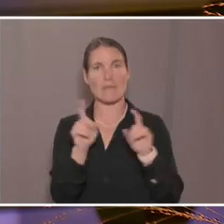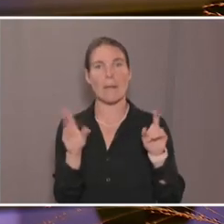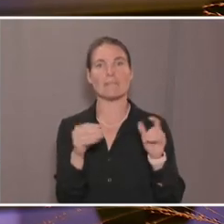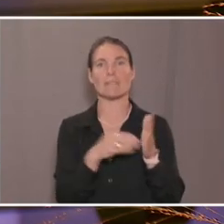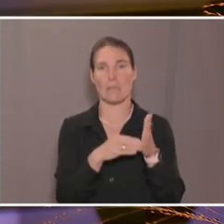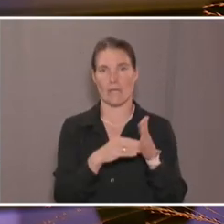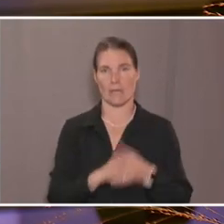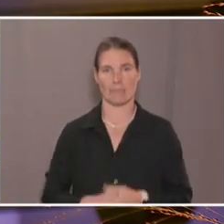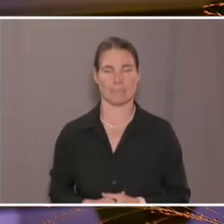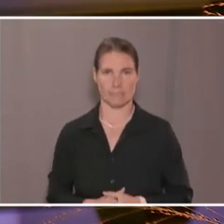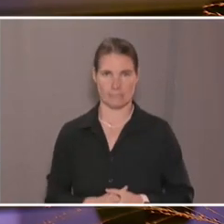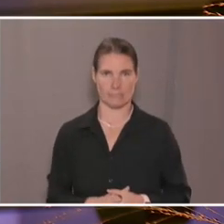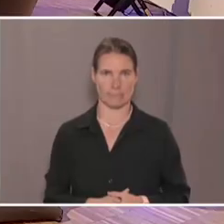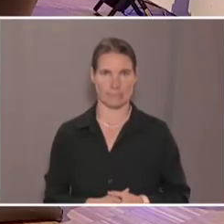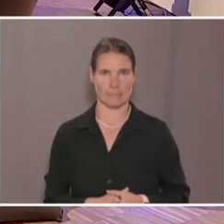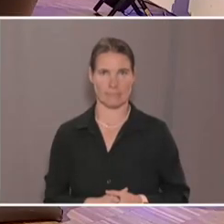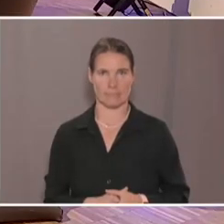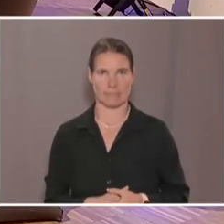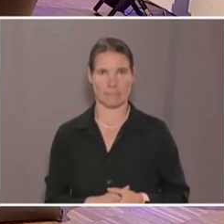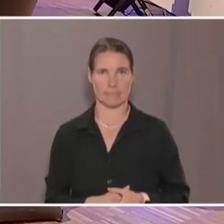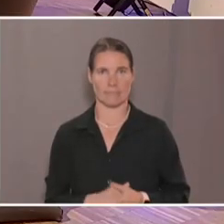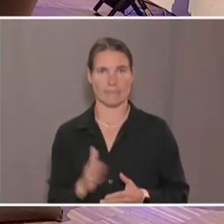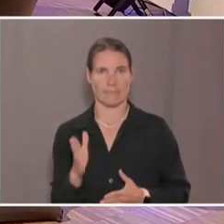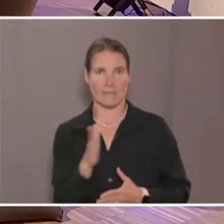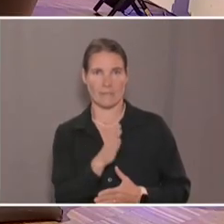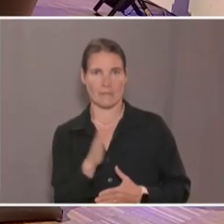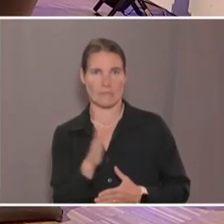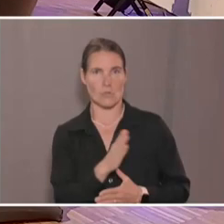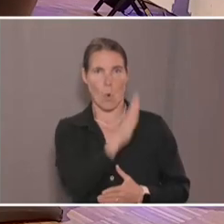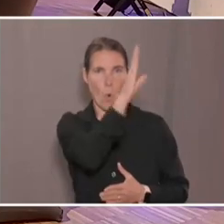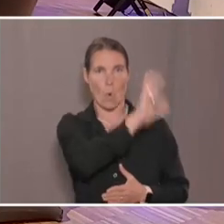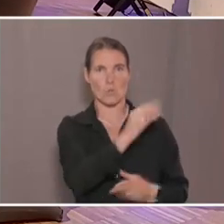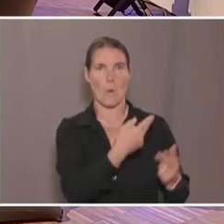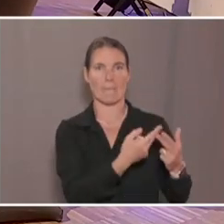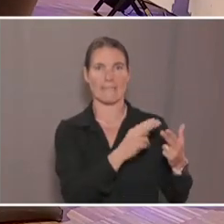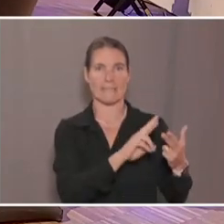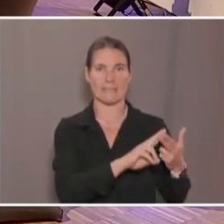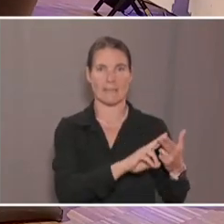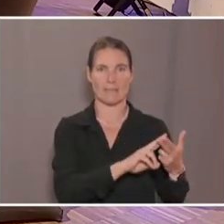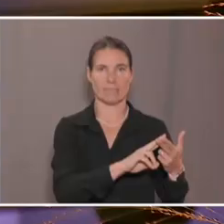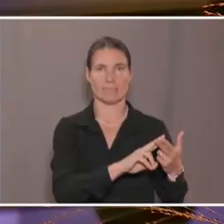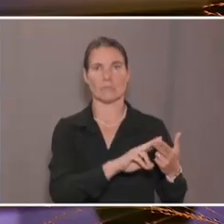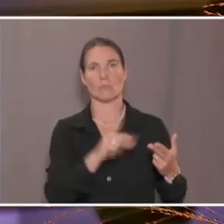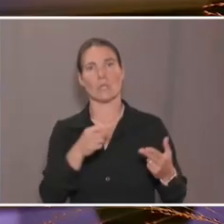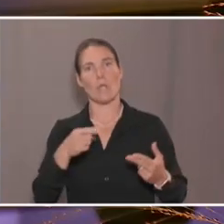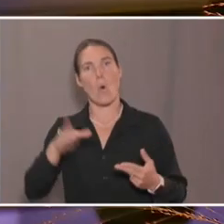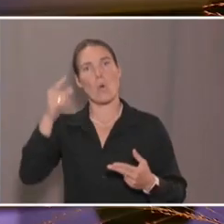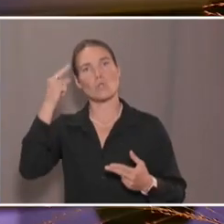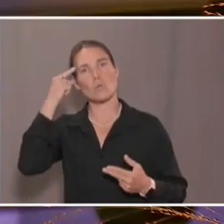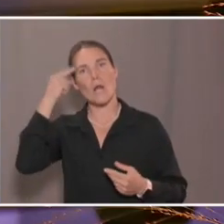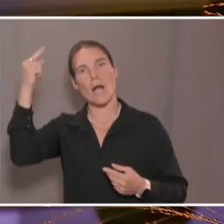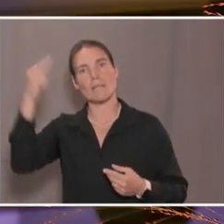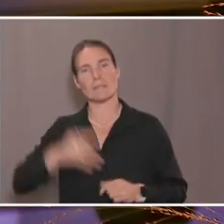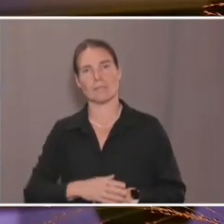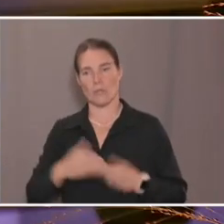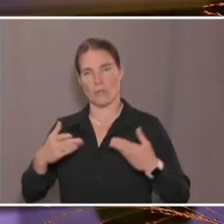dabei. So eine Zwischenrolle zwischen Hochschulmitgliedern und extern ist ja der Hochschulrat. Ich freue